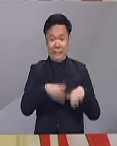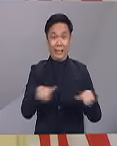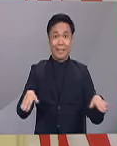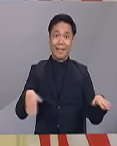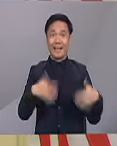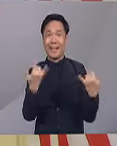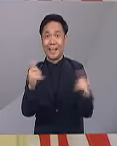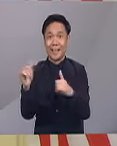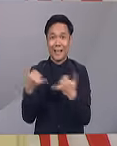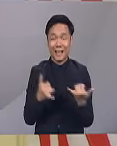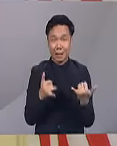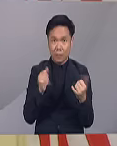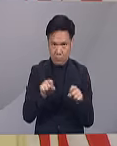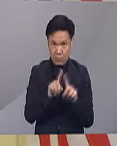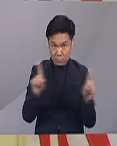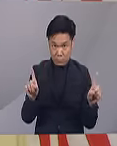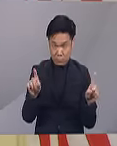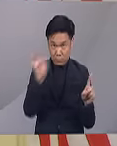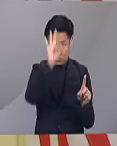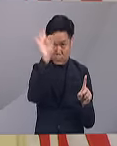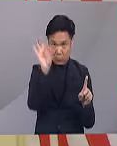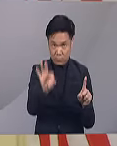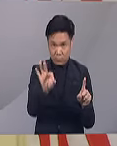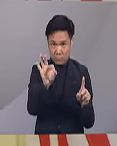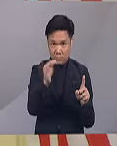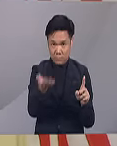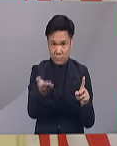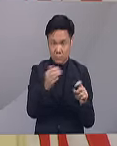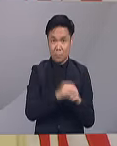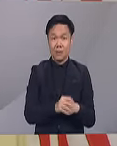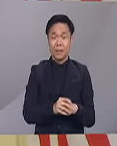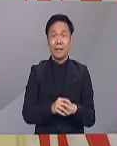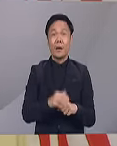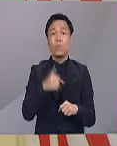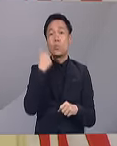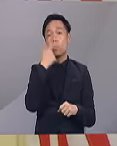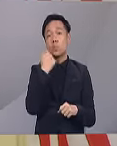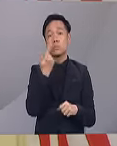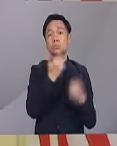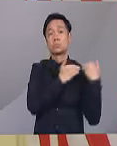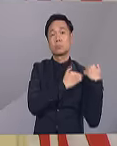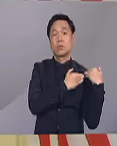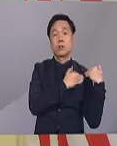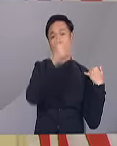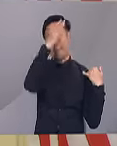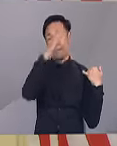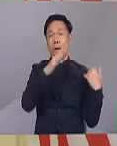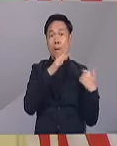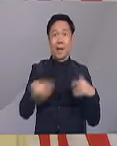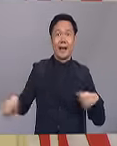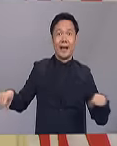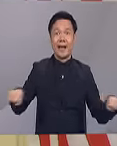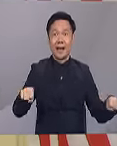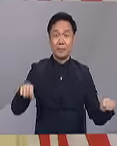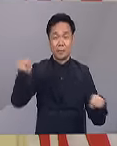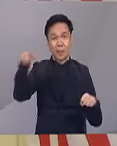mereka. Dan kita ingat, kita mesti ingat yang membawa anak-anak itu adalah ibu bapa. Ibu bapa kita tidak tahu. Kalau ramai ibu